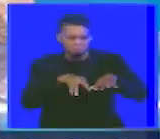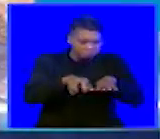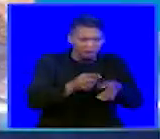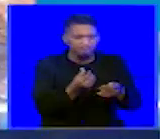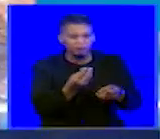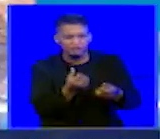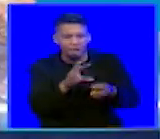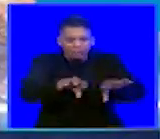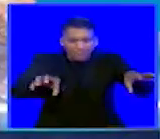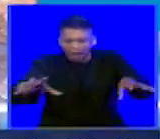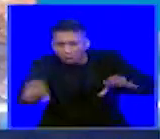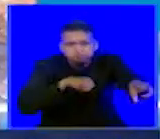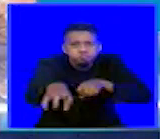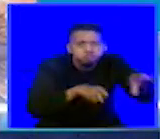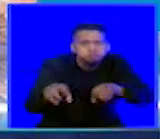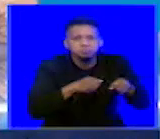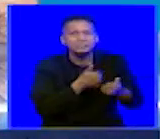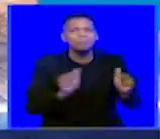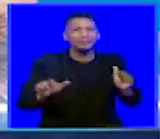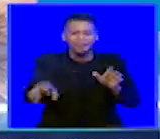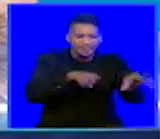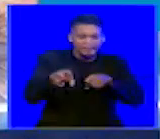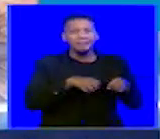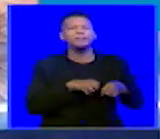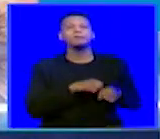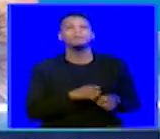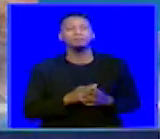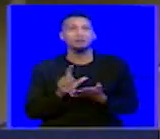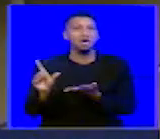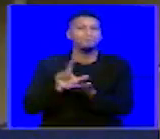Berikut laporan Disa Mora, Rizky Ihwal, dan Didit Oktavian.